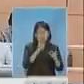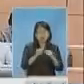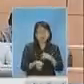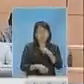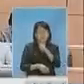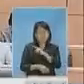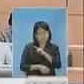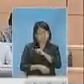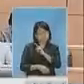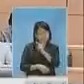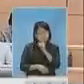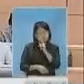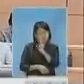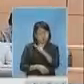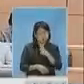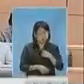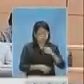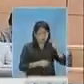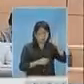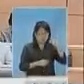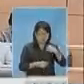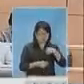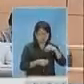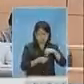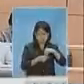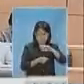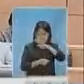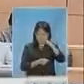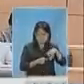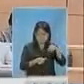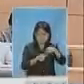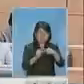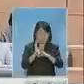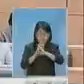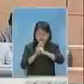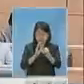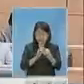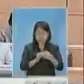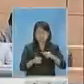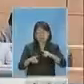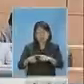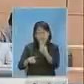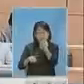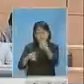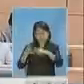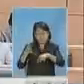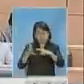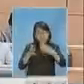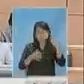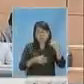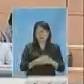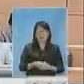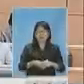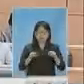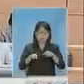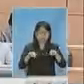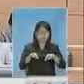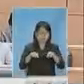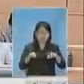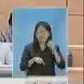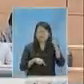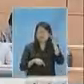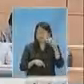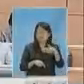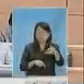นี่ฮะว่าผมพูดเวทีเขาสอยดาวจันทบุรีปลายเดือนมกราคมเปิดเทปทั้งเทปสิ